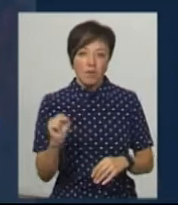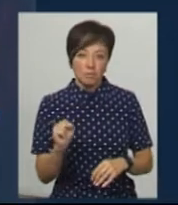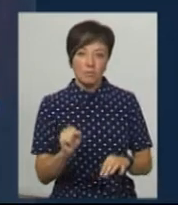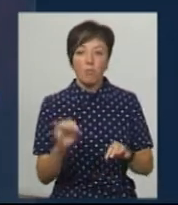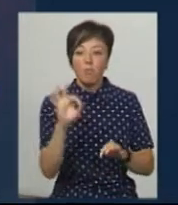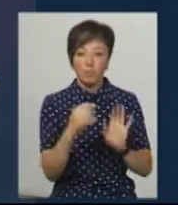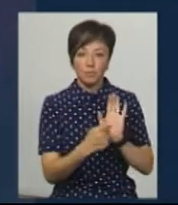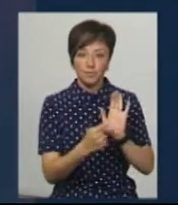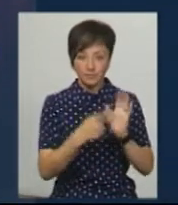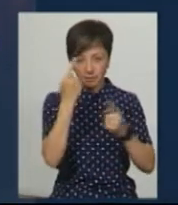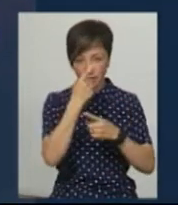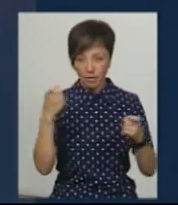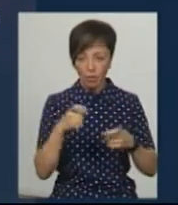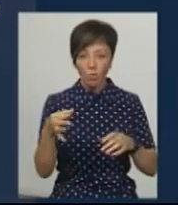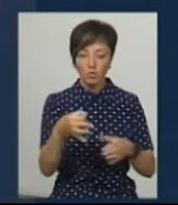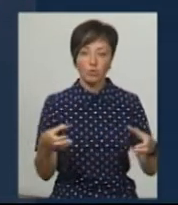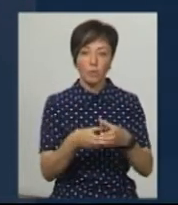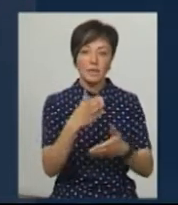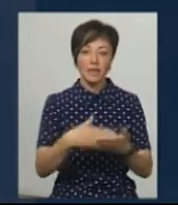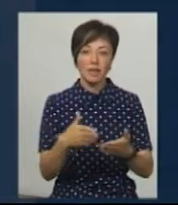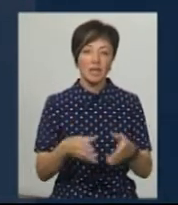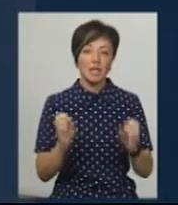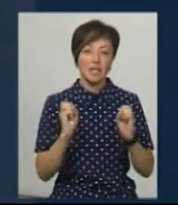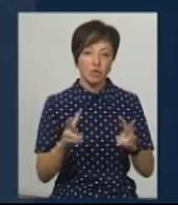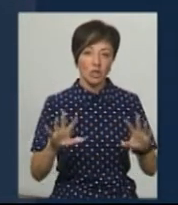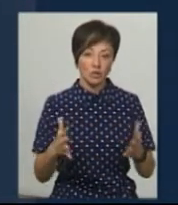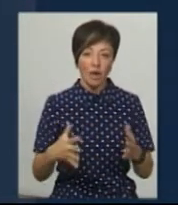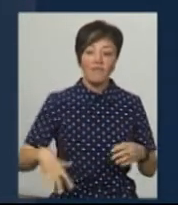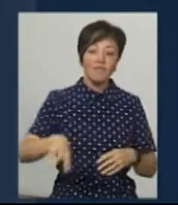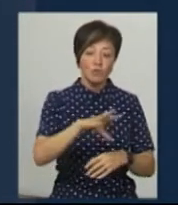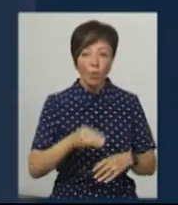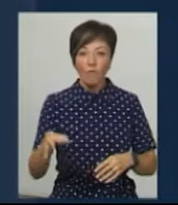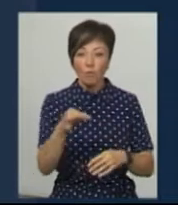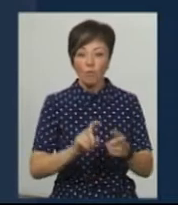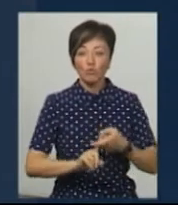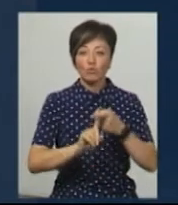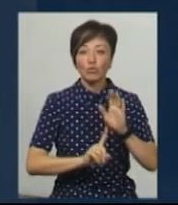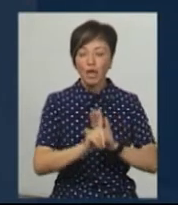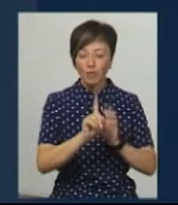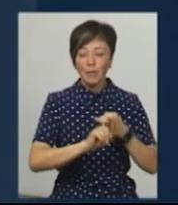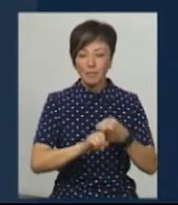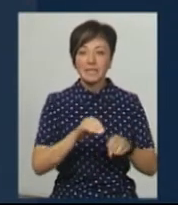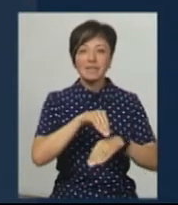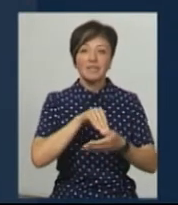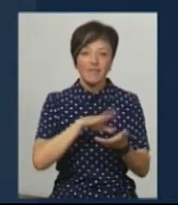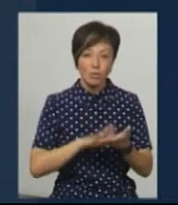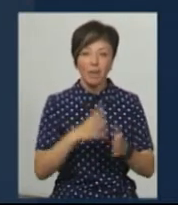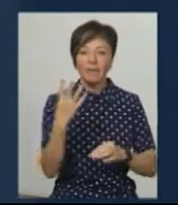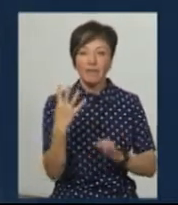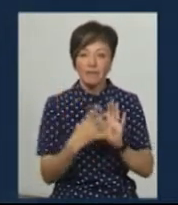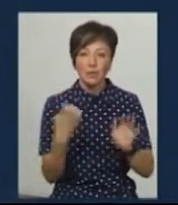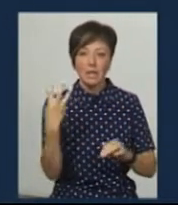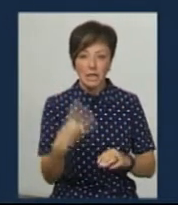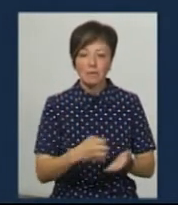обласного штабу з ліквідації надзвичайної ситуації. Всього в області від початку пандемії зафіксовано 930 підтверджених